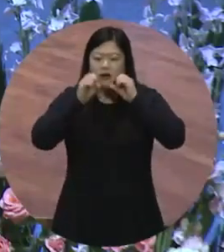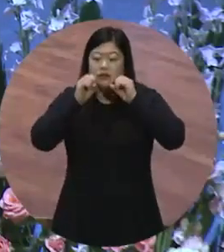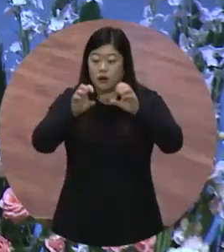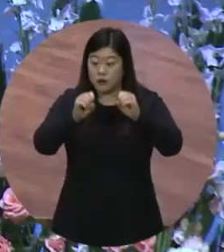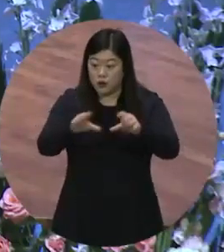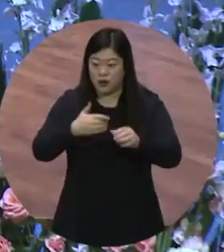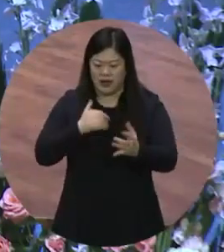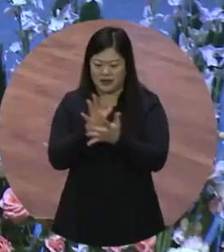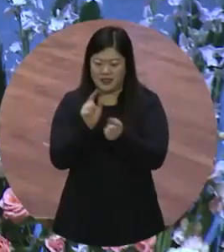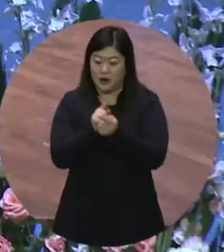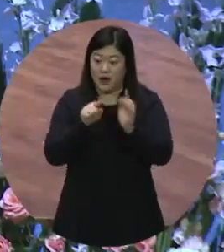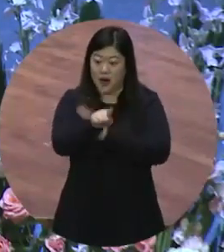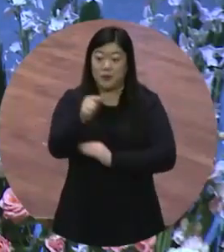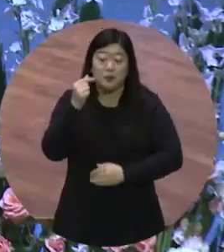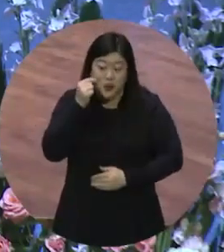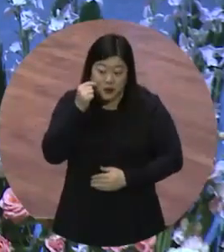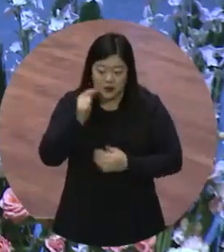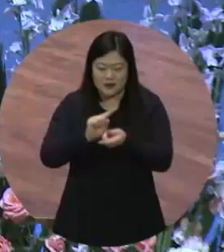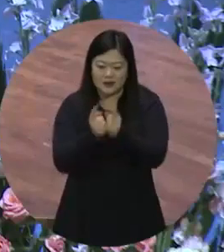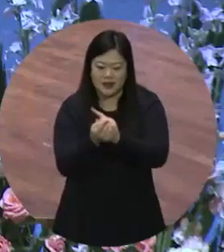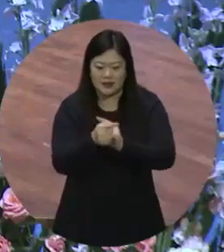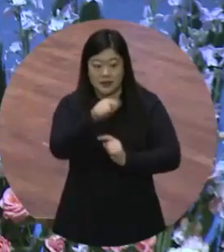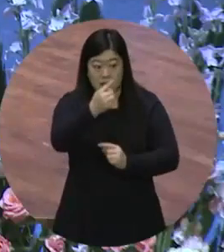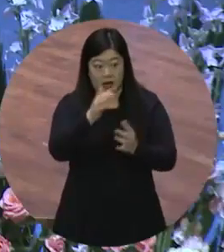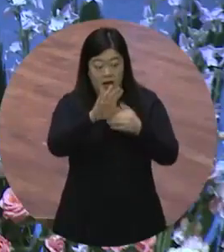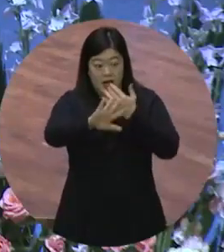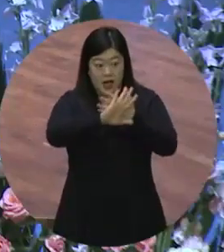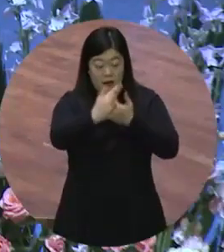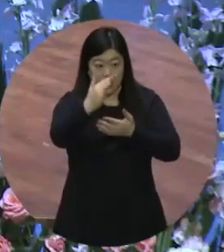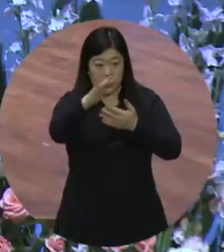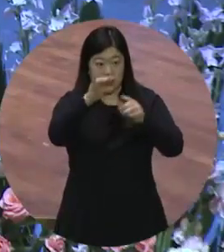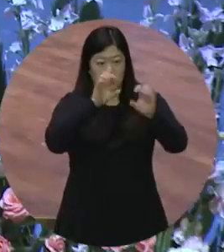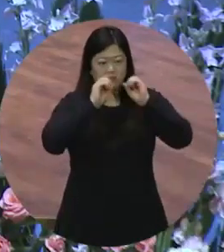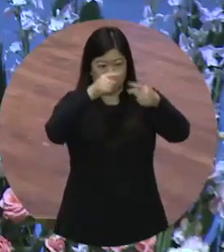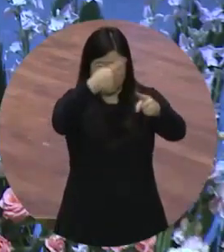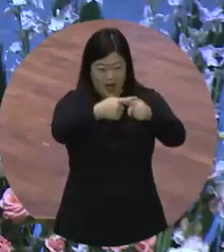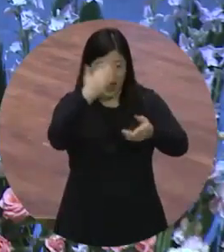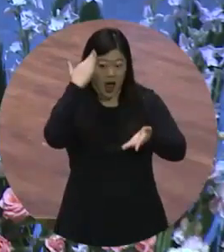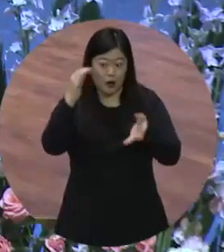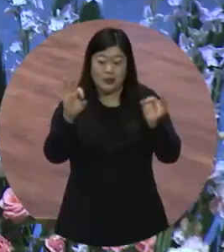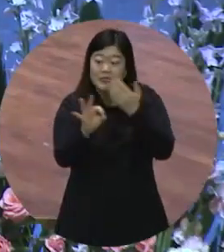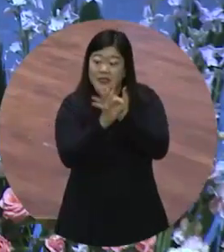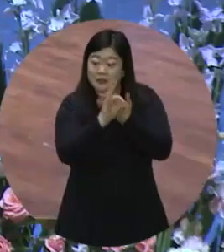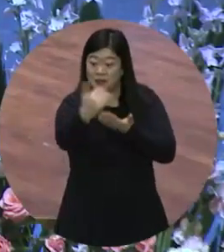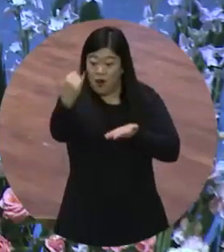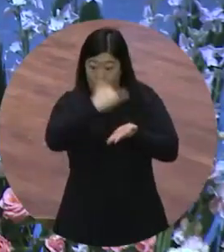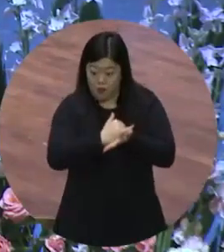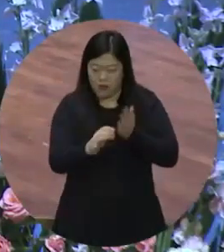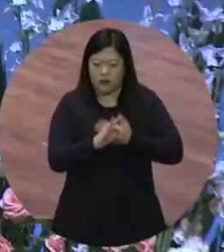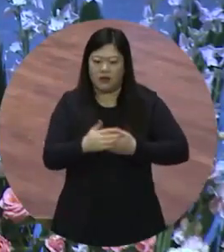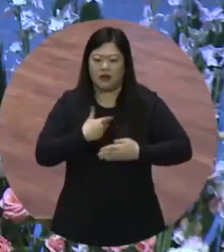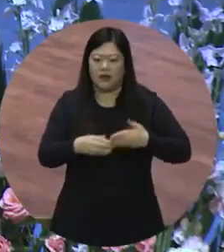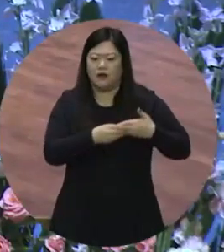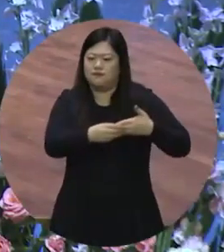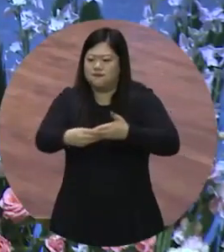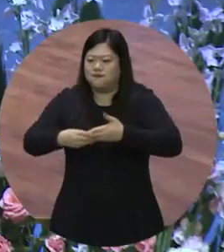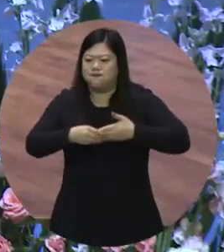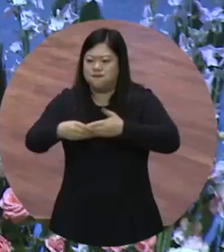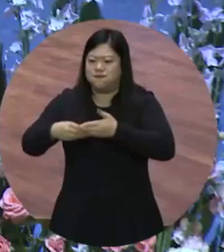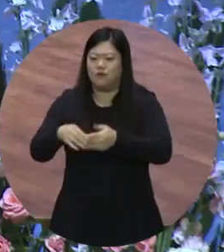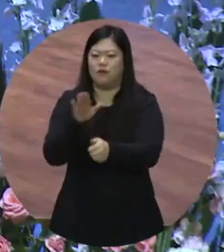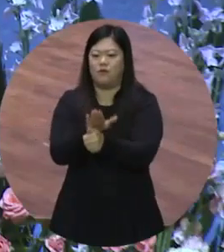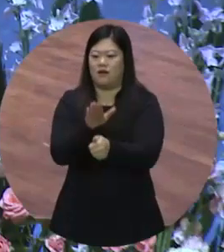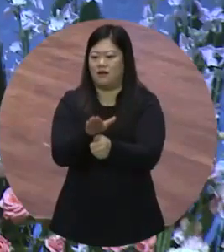선교사님들 모시고 정말로 제가 수용로교에서 이 장로로 있을 때에